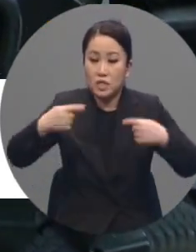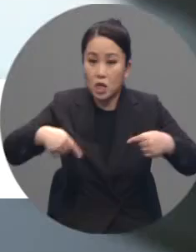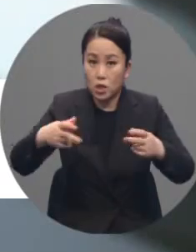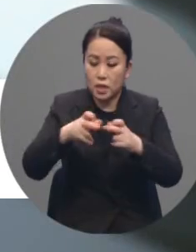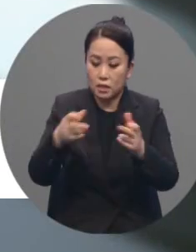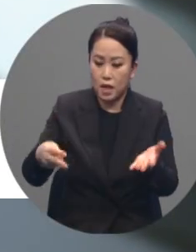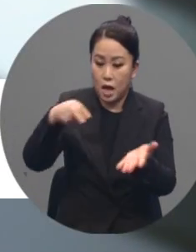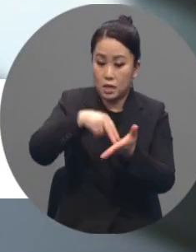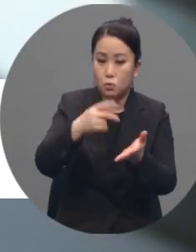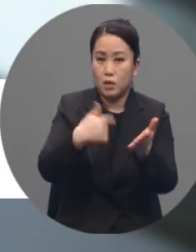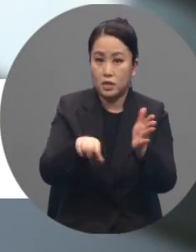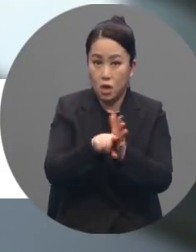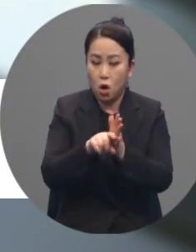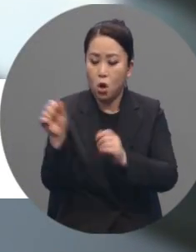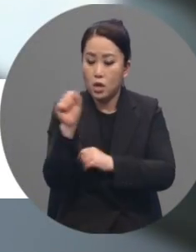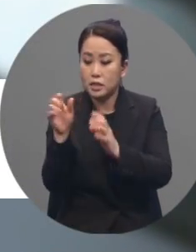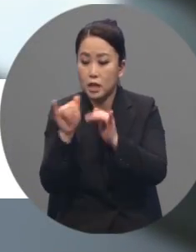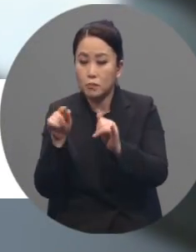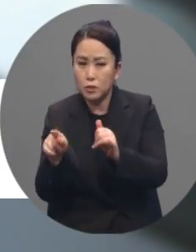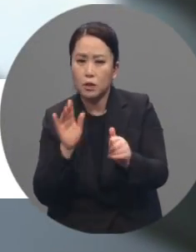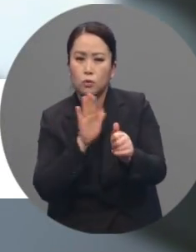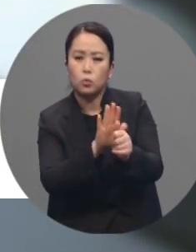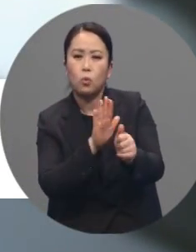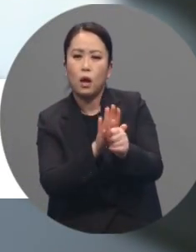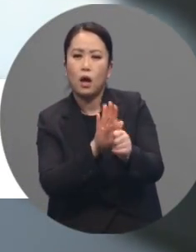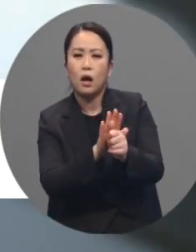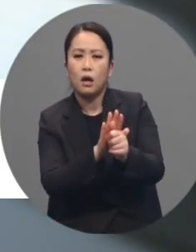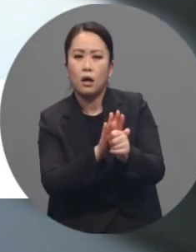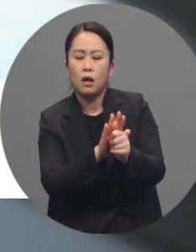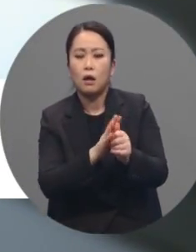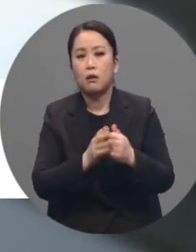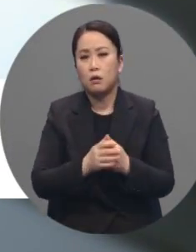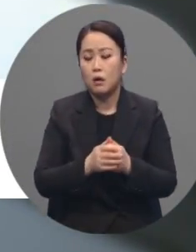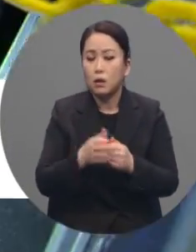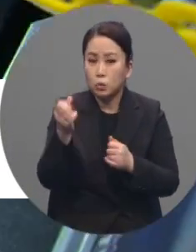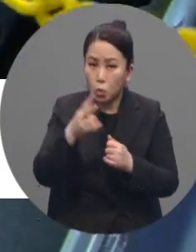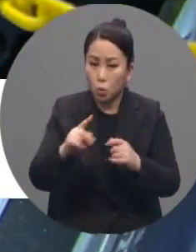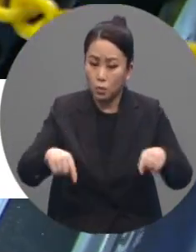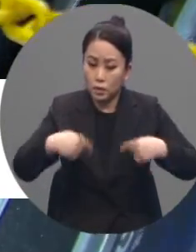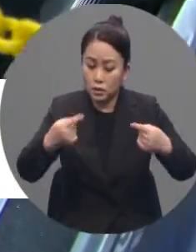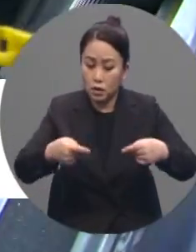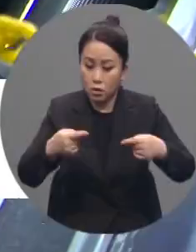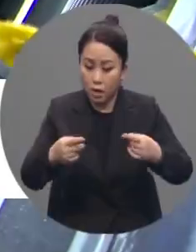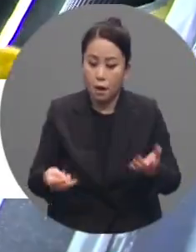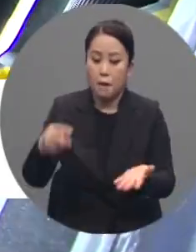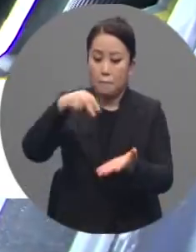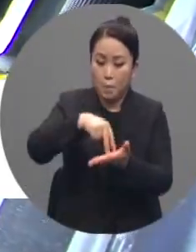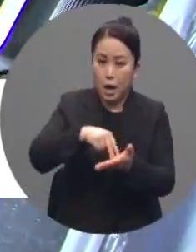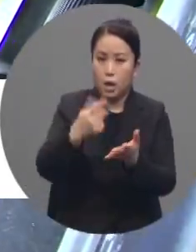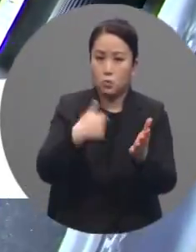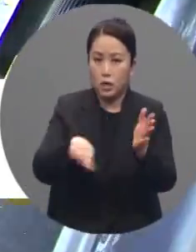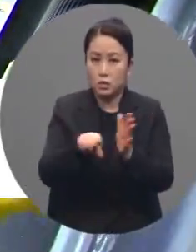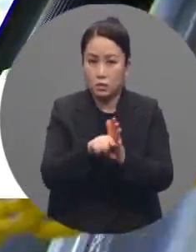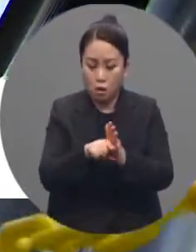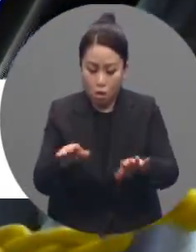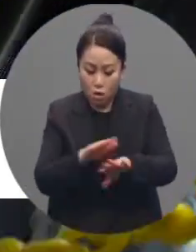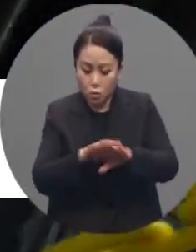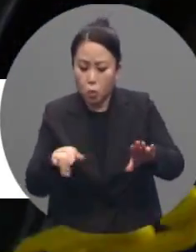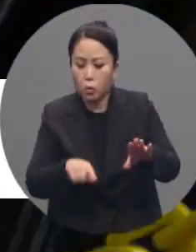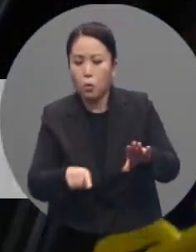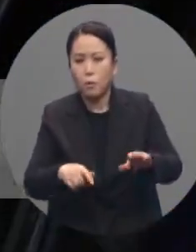있도록 이렇게 사실은 내려서 조치를 해야 되거든요. 그리고 또 휠체어가 탈 수 있도록 도로